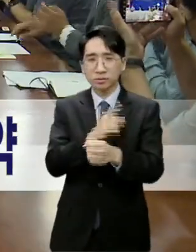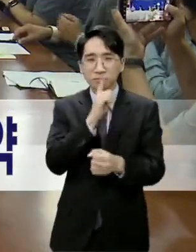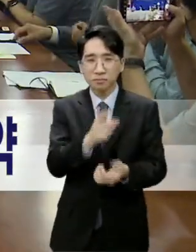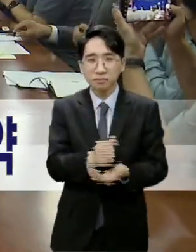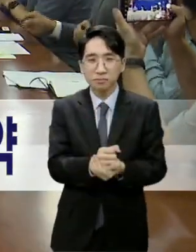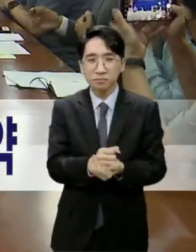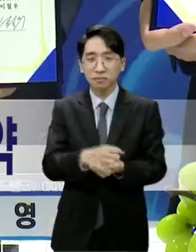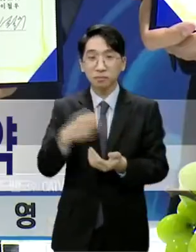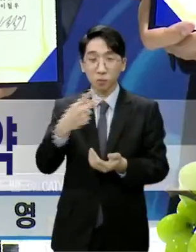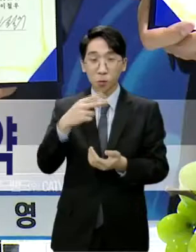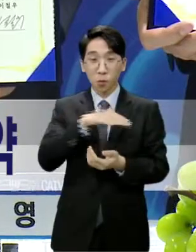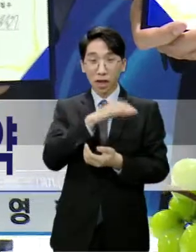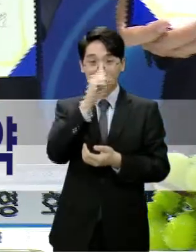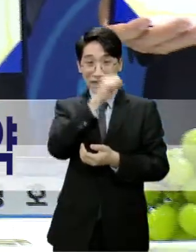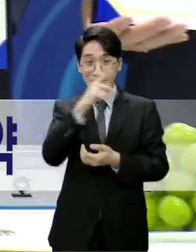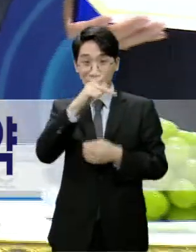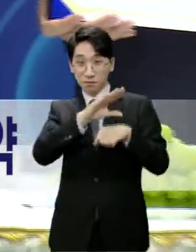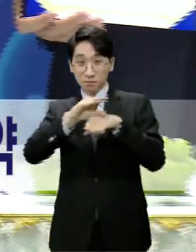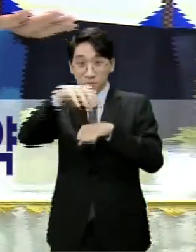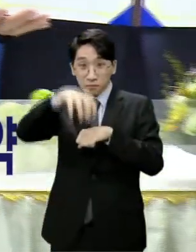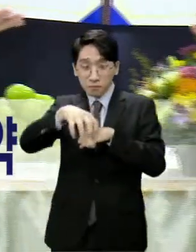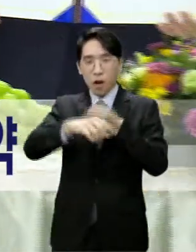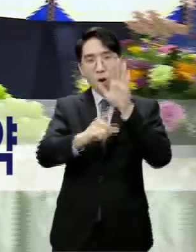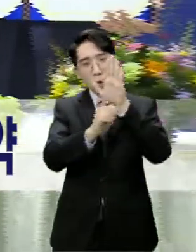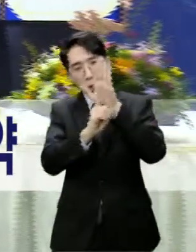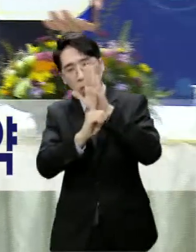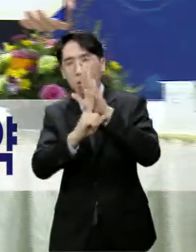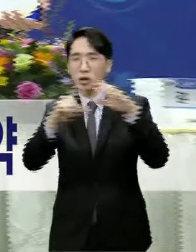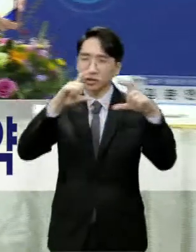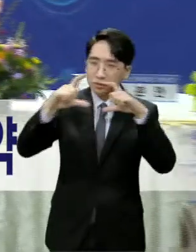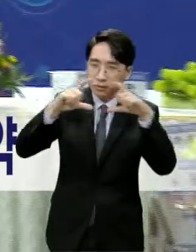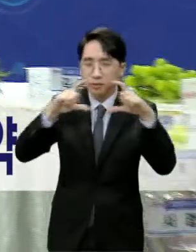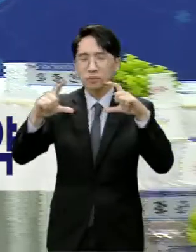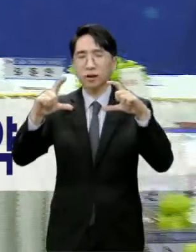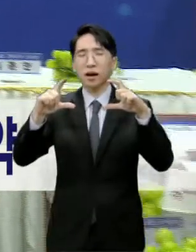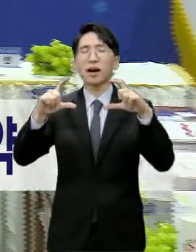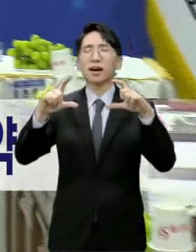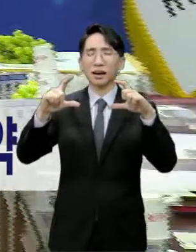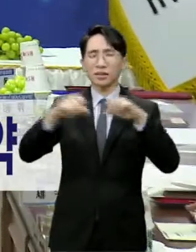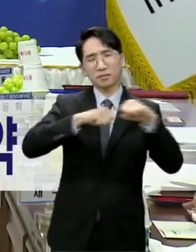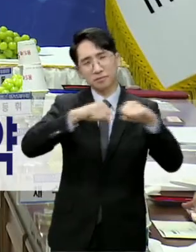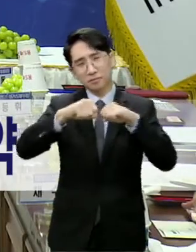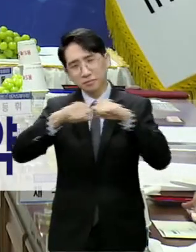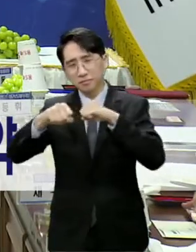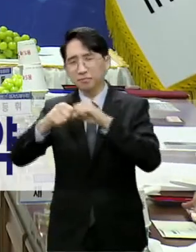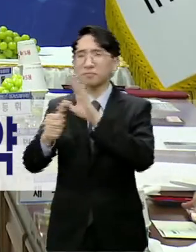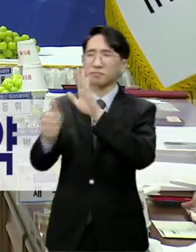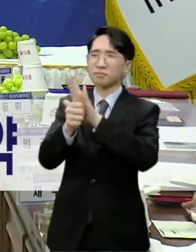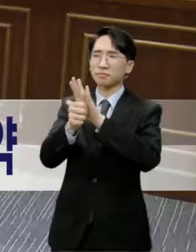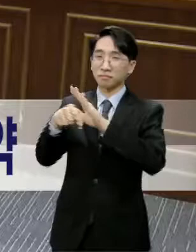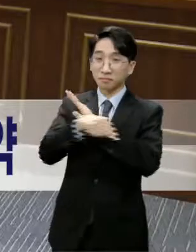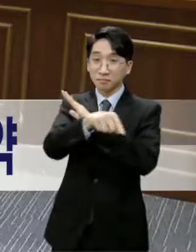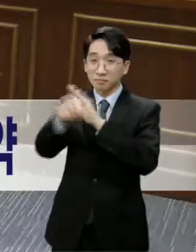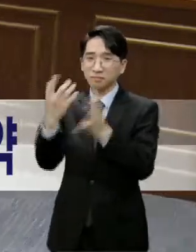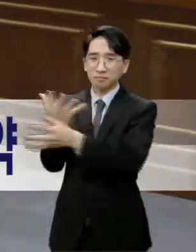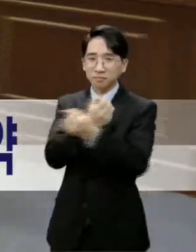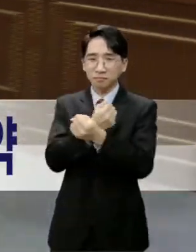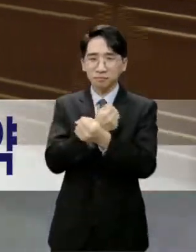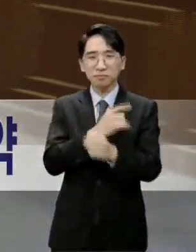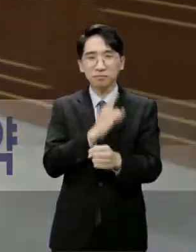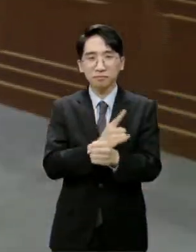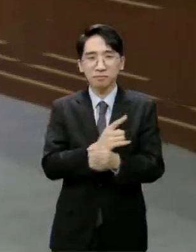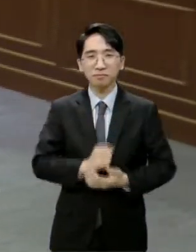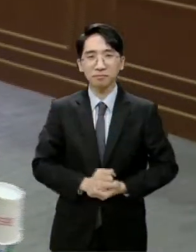또 SK브로드밴드는 홍보와 판매 행사, 기획, 경북농협은 온라인 상품 개발과 품질 관리 등을